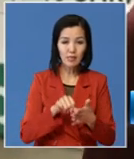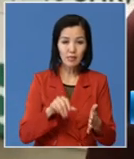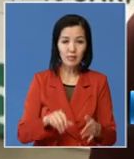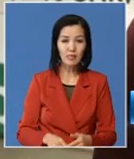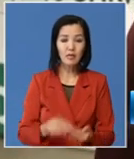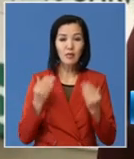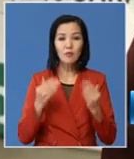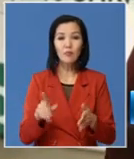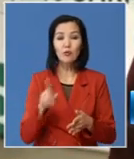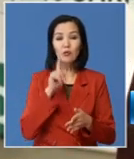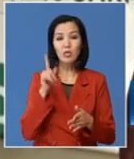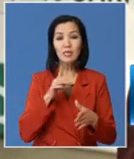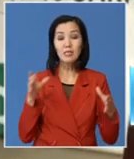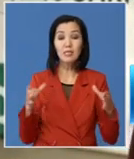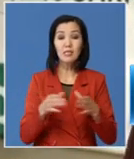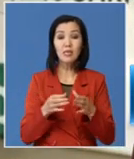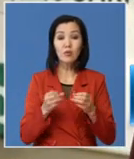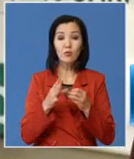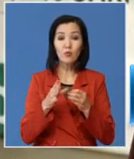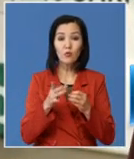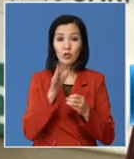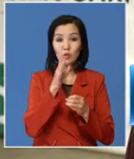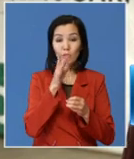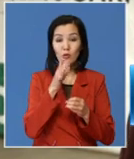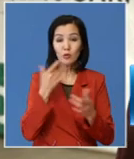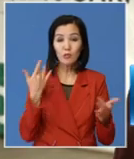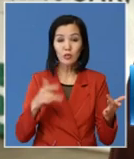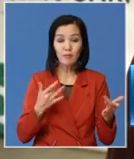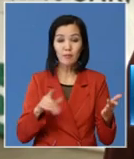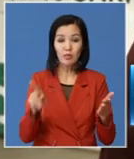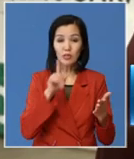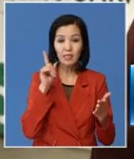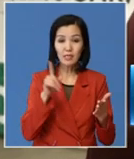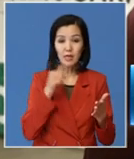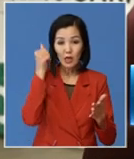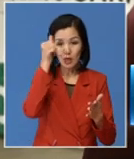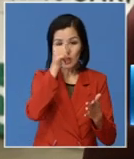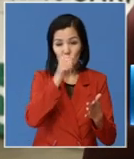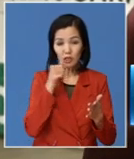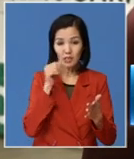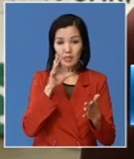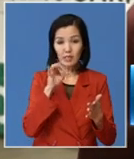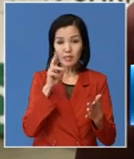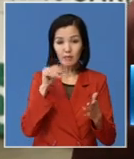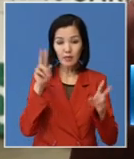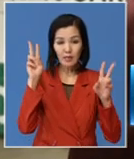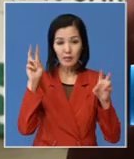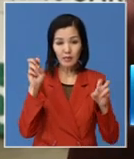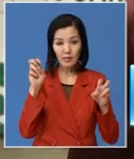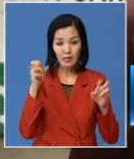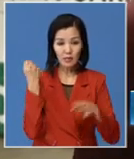тұлғалармен кездесу жобасы аясында ұйымдастырылды. Өлке тынысы серіктестігінің бас директорына шәкірттер сан түрлі сауал қойып,